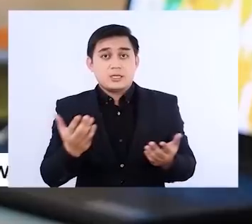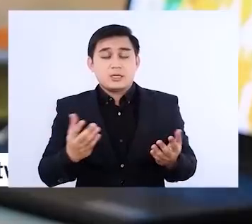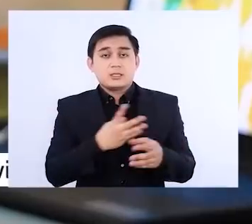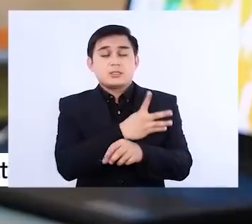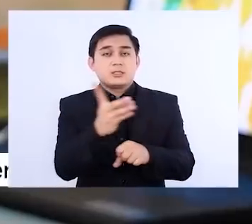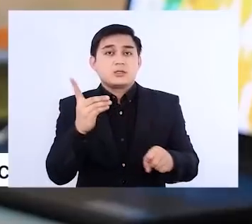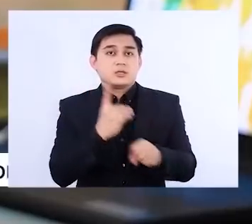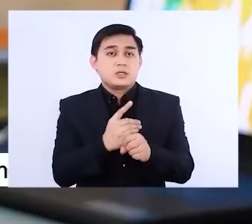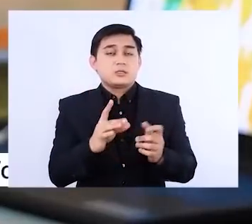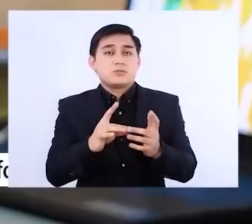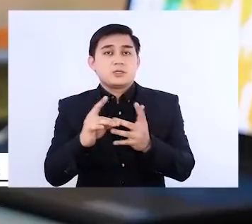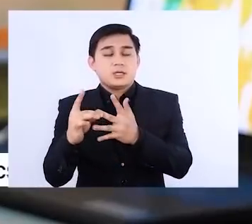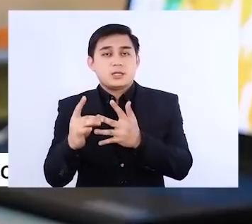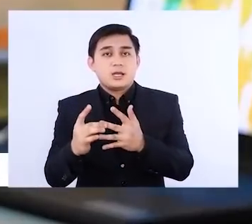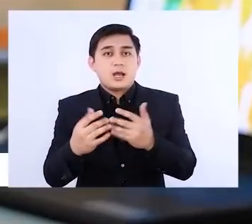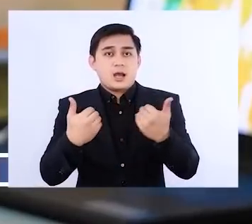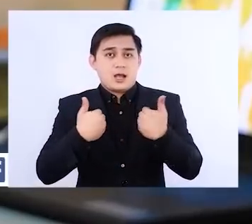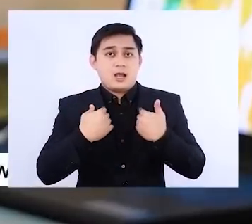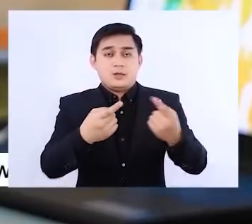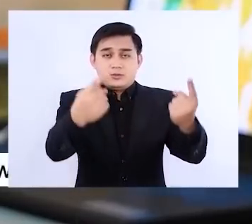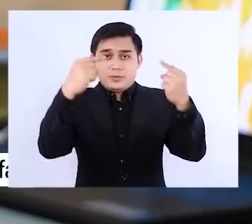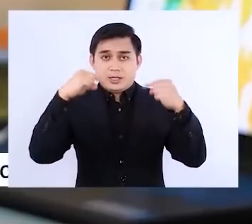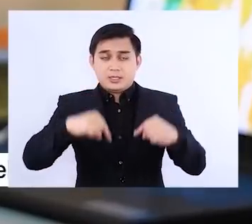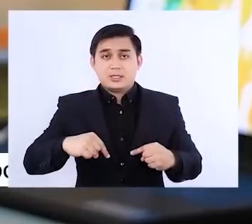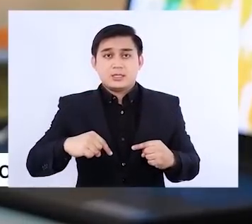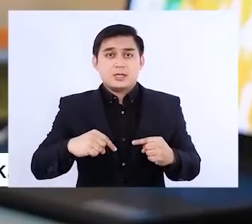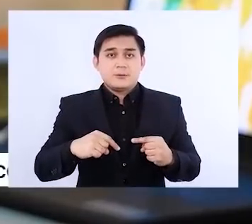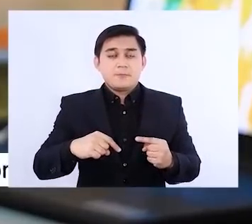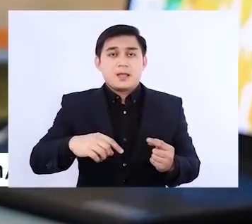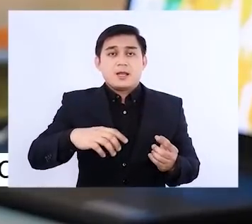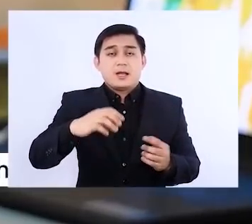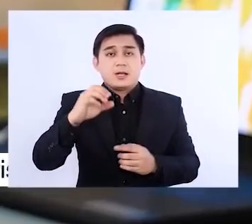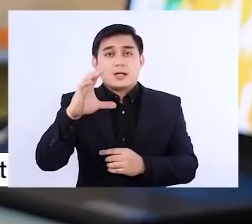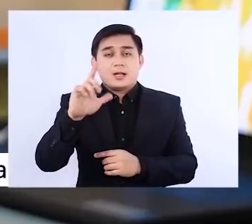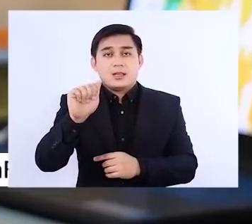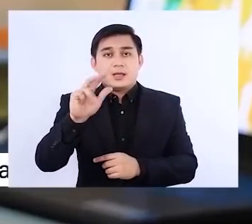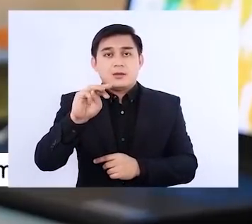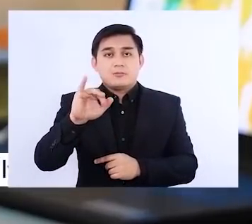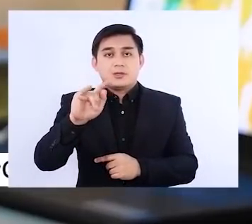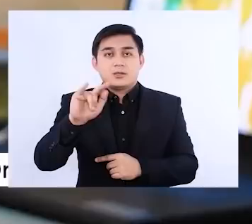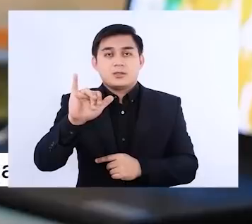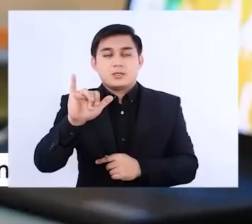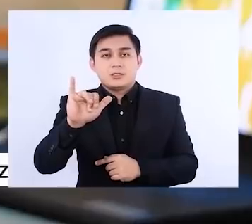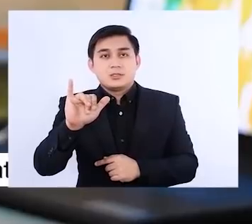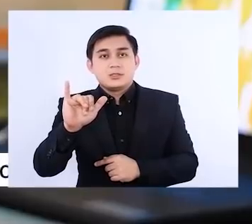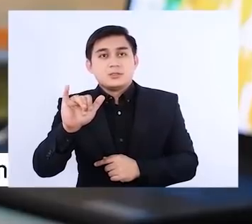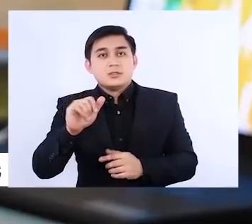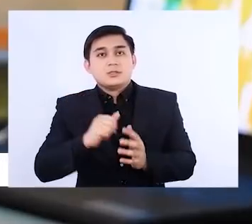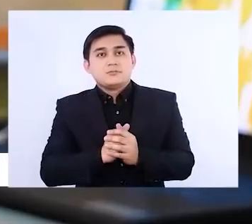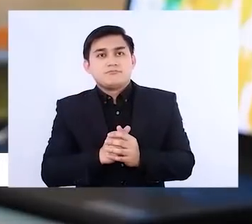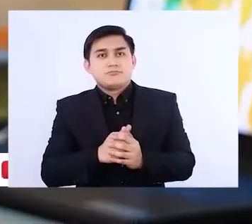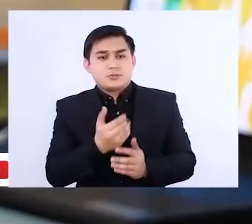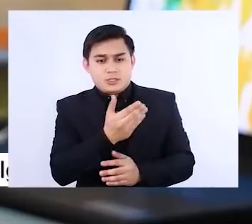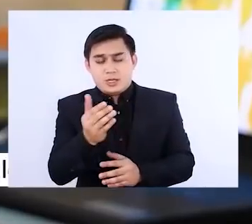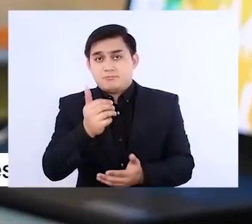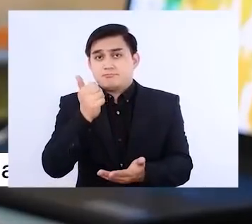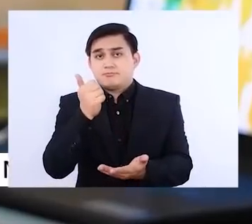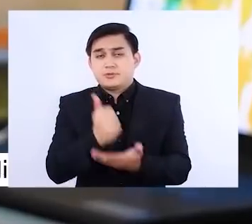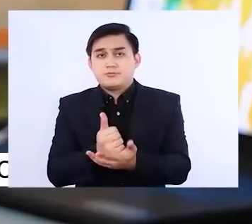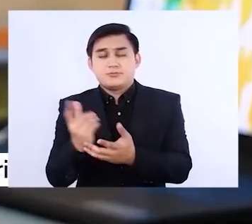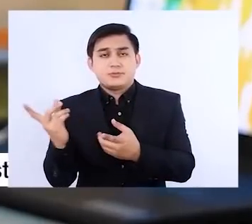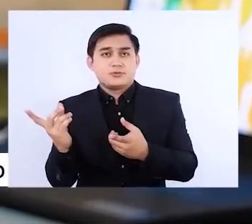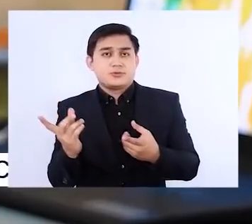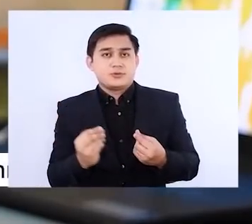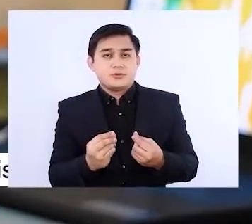na kapag may mga dumarating na kalamidad, ay pinagtibay po nila na may sagawa ang